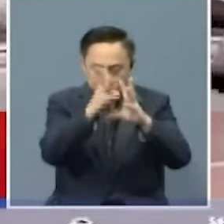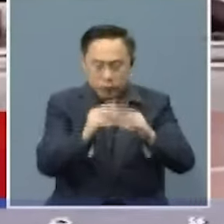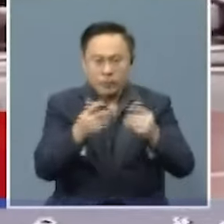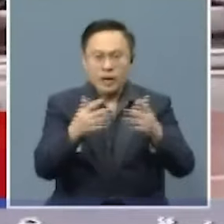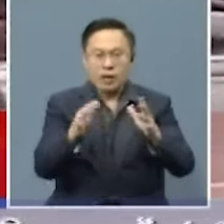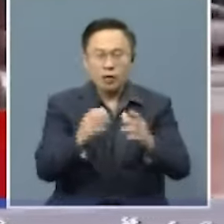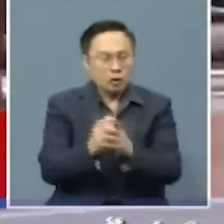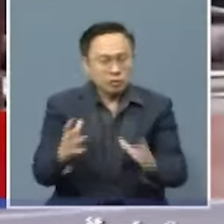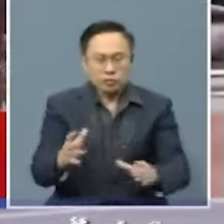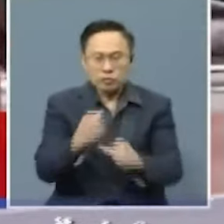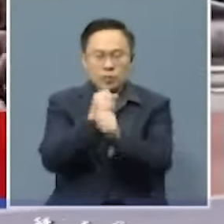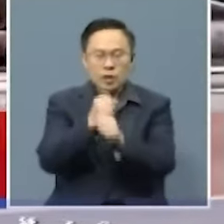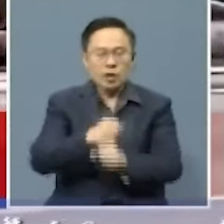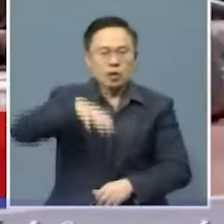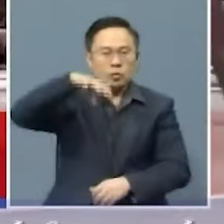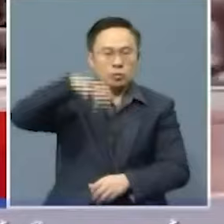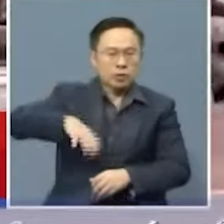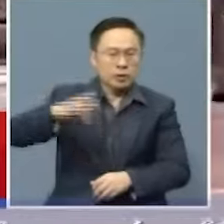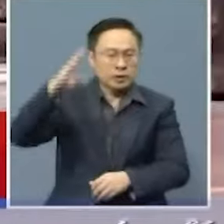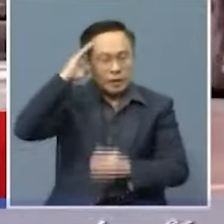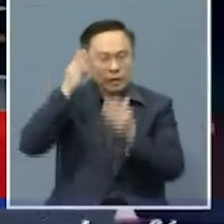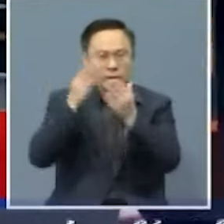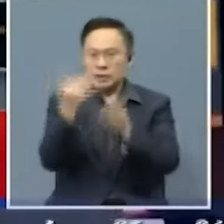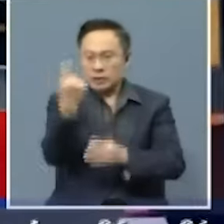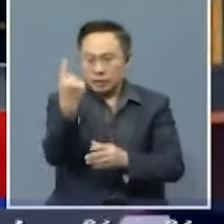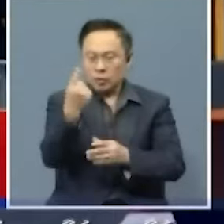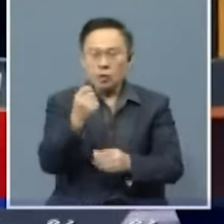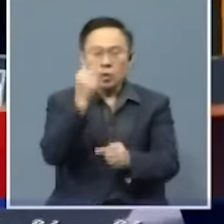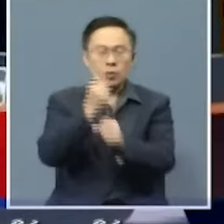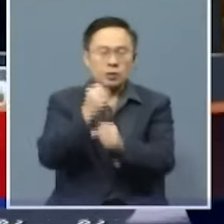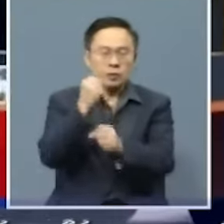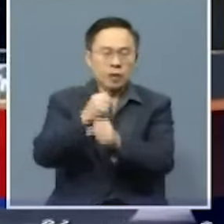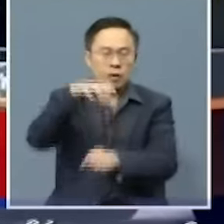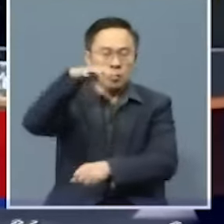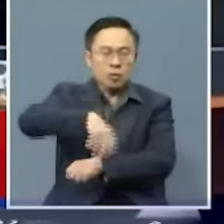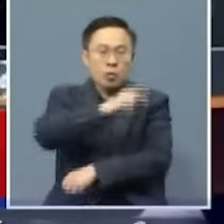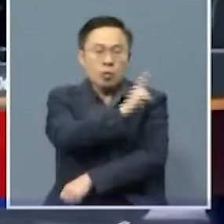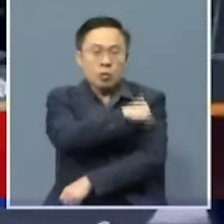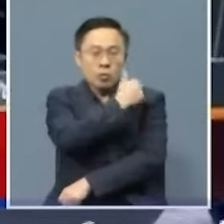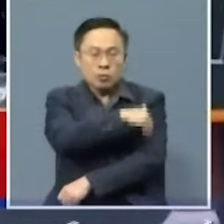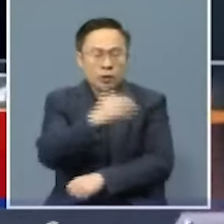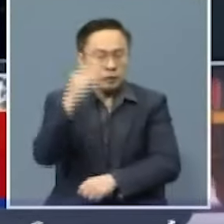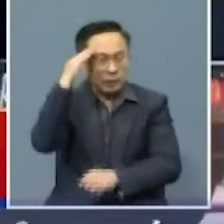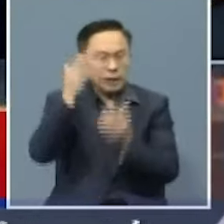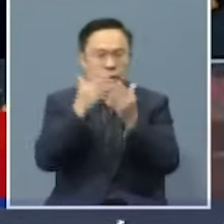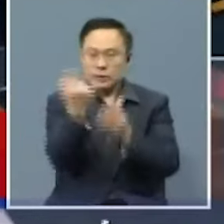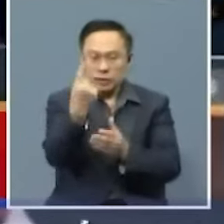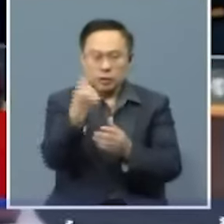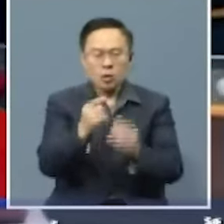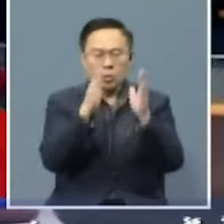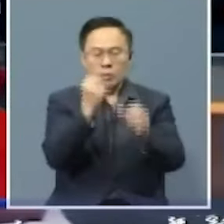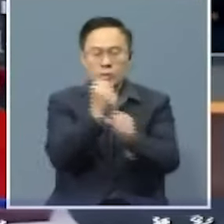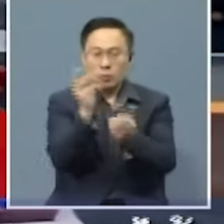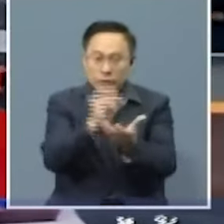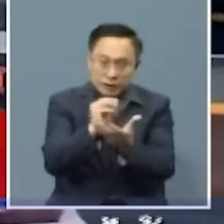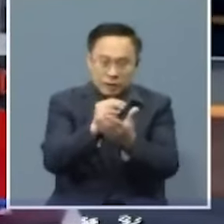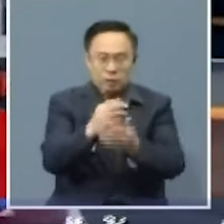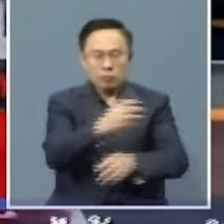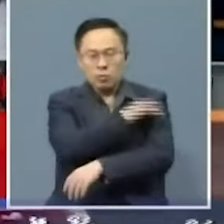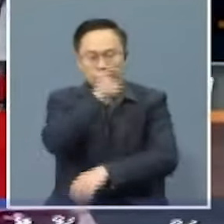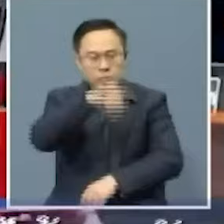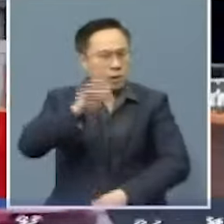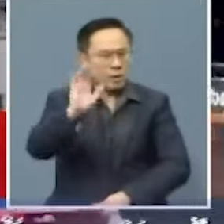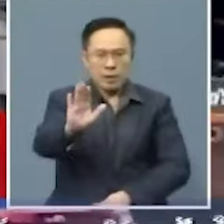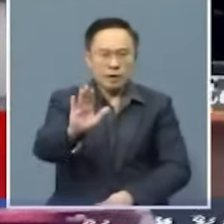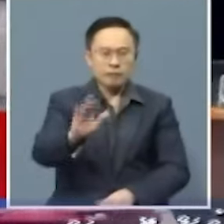จึงมีเพียงหน่วยดับเพลิงฐานทัพเรือสัตหีบและหน่วยกู้ชีพโรงพยาบาลอาภากรเกียรติวงศ์ฐานทัพเรือสัตหีบ